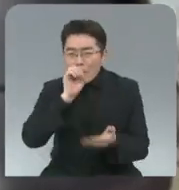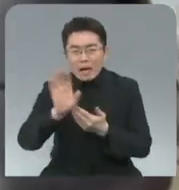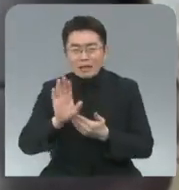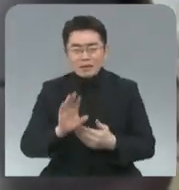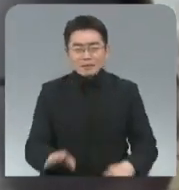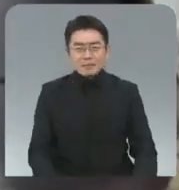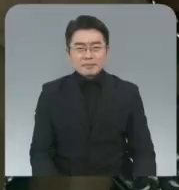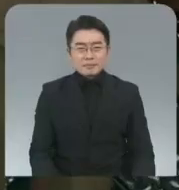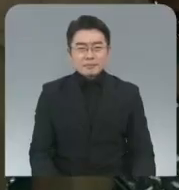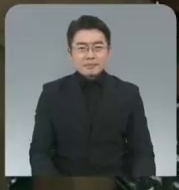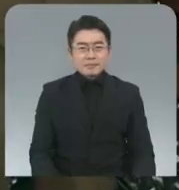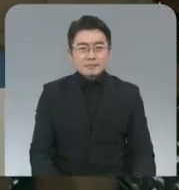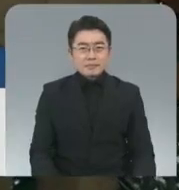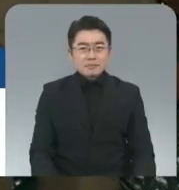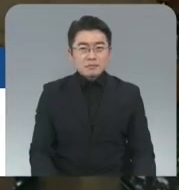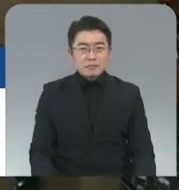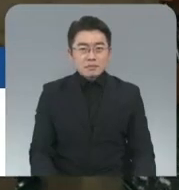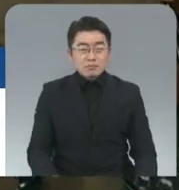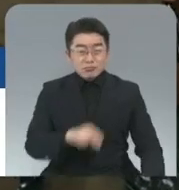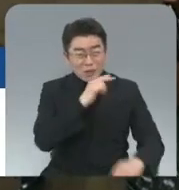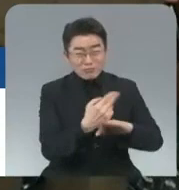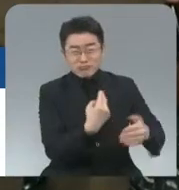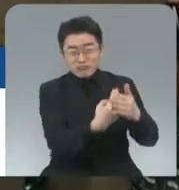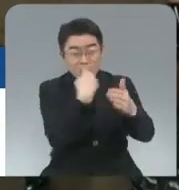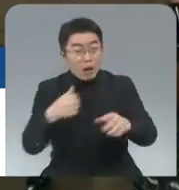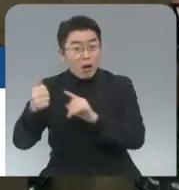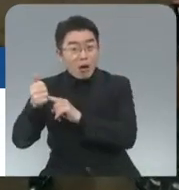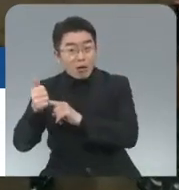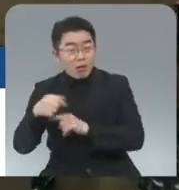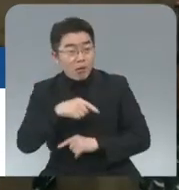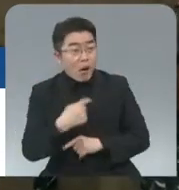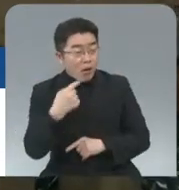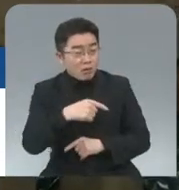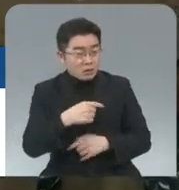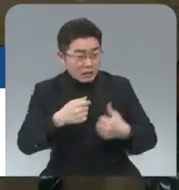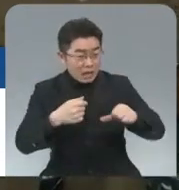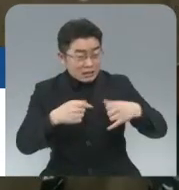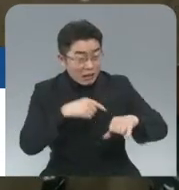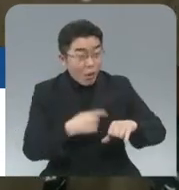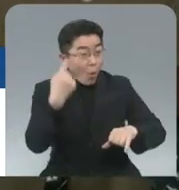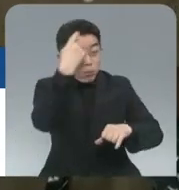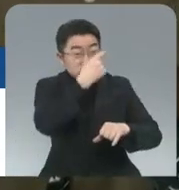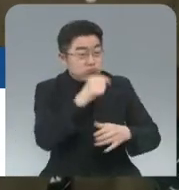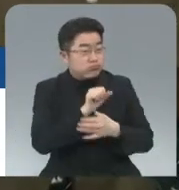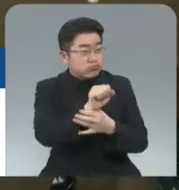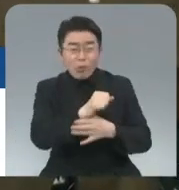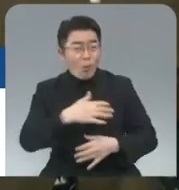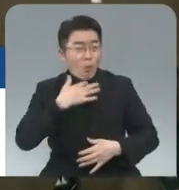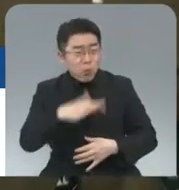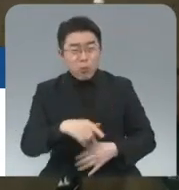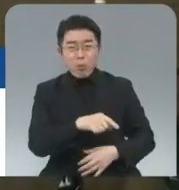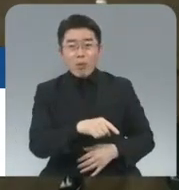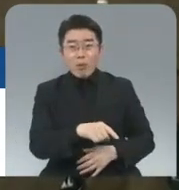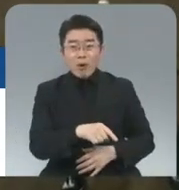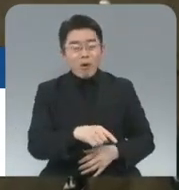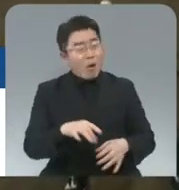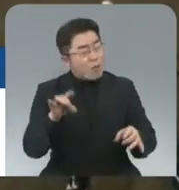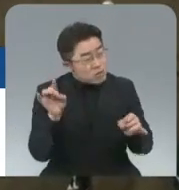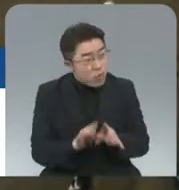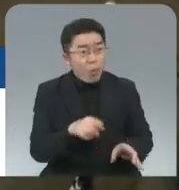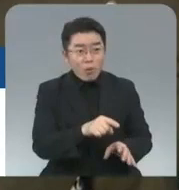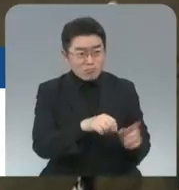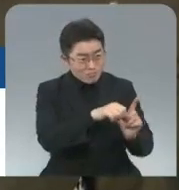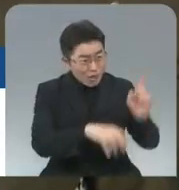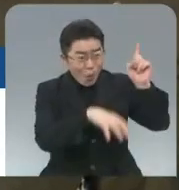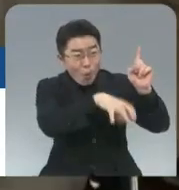niên của chủ tịch Kim là một việc cực kỳ hiếm thấy đó là bởi việc xử bí mật con cái của nhà lãnh đạo thậm chí là cả sự ra đời của đứa trẻ